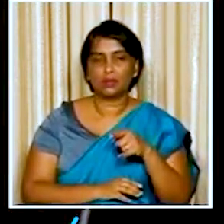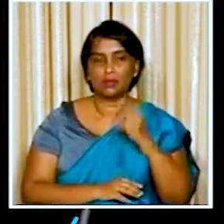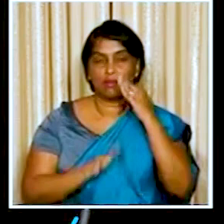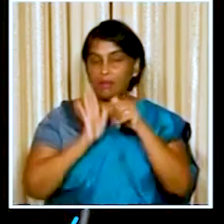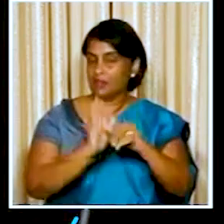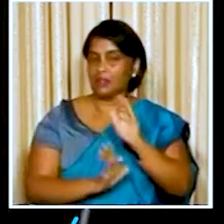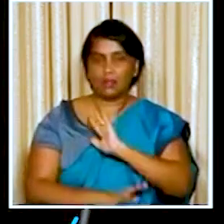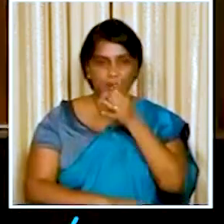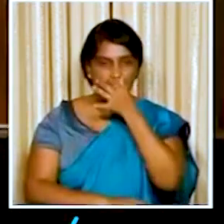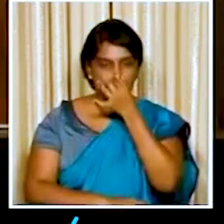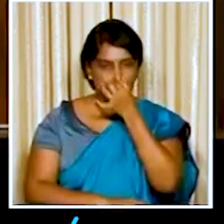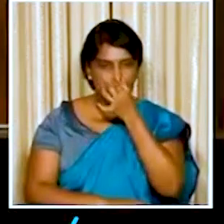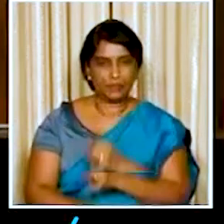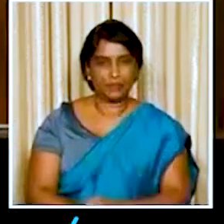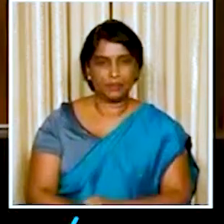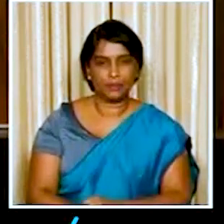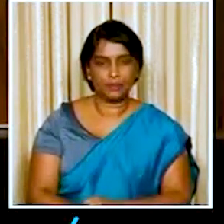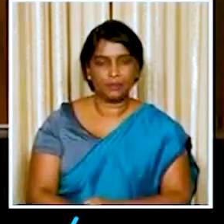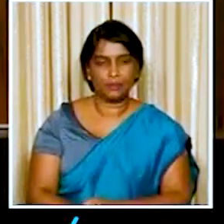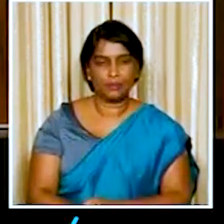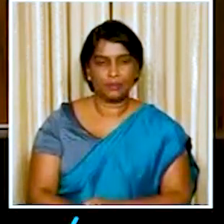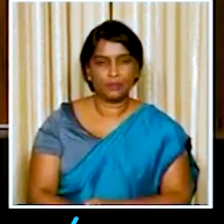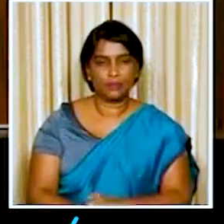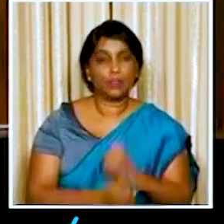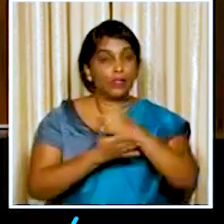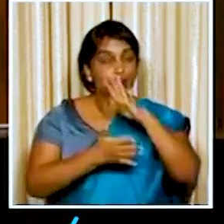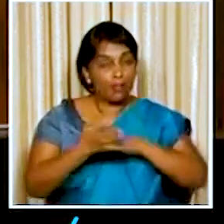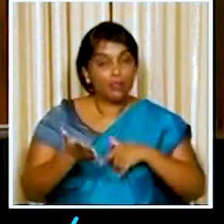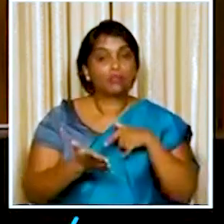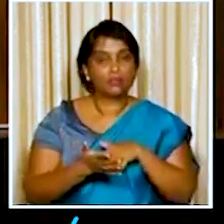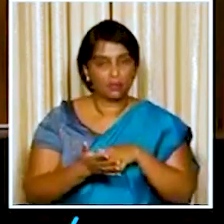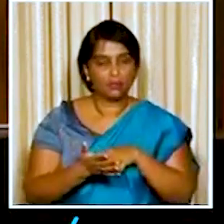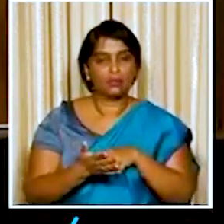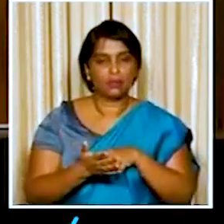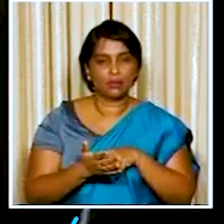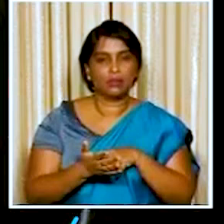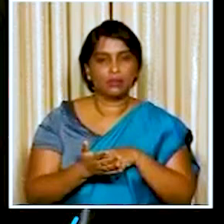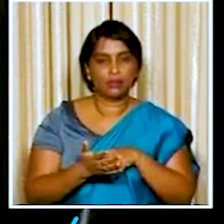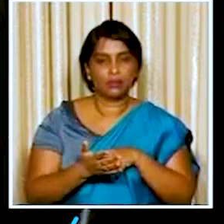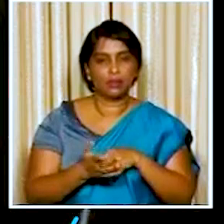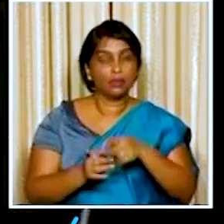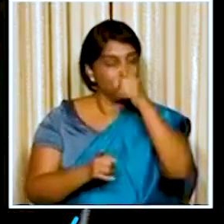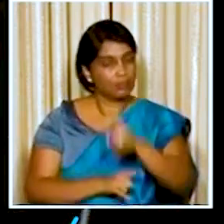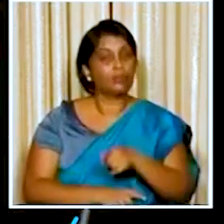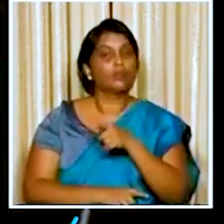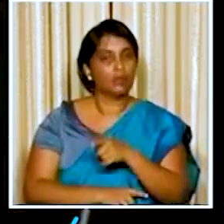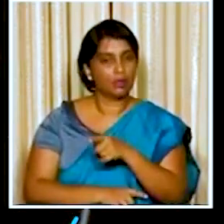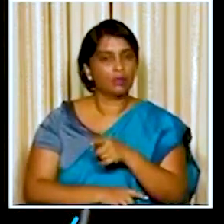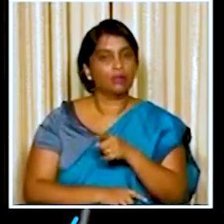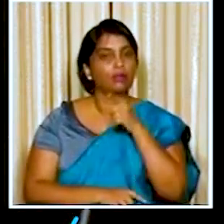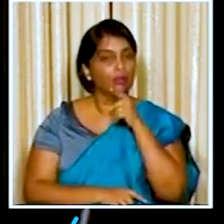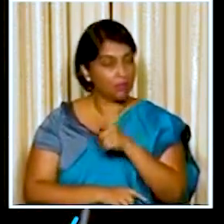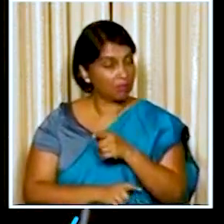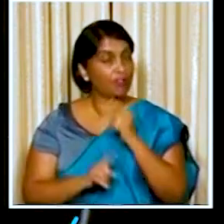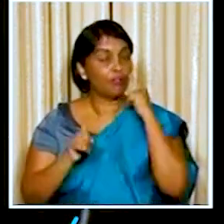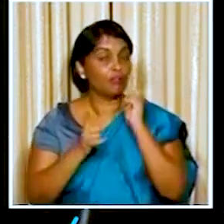නැහැ ගරු මන්ත්‍රීතුමිය ඔබතුමිය ලිඛිතව ඉදිරිපත් කරපු ප්‍රශ්නය ඉදිරිපත් කරන්න මම ඉදිරිපත් කළා තියෙන ඒකට අනිවාර්යයෙන්ම ඔබතුමා